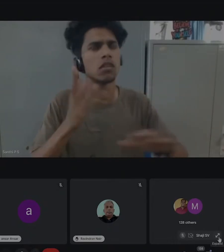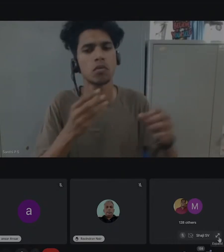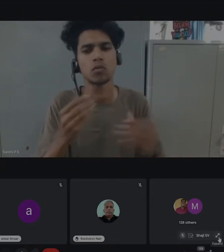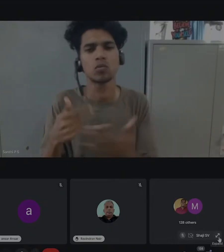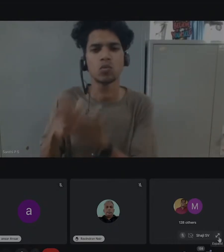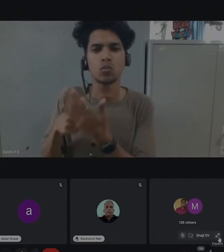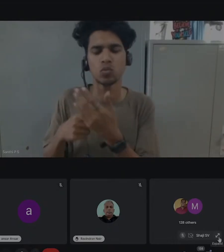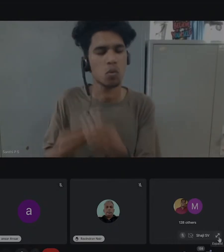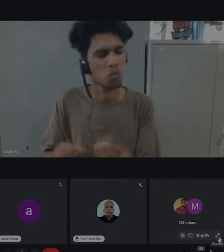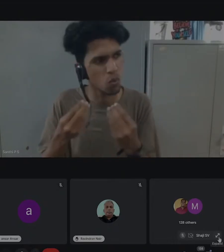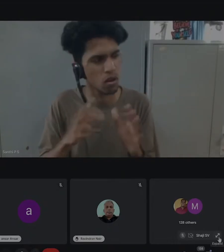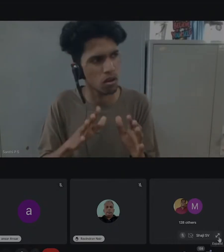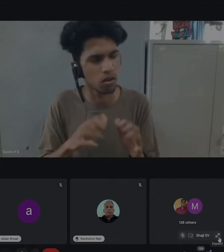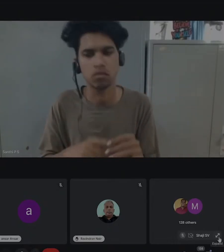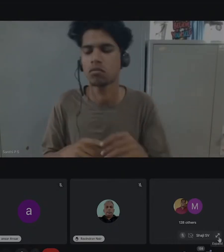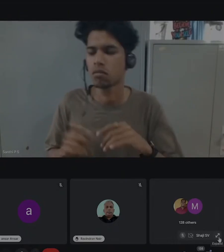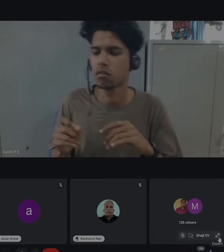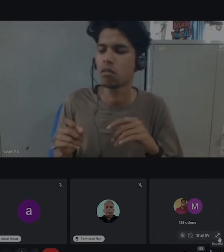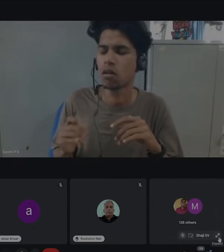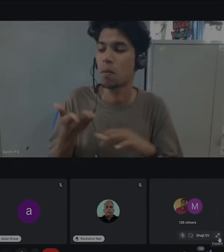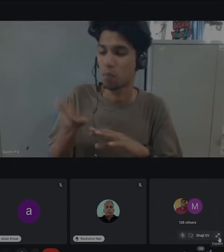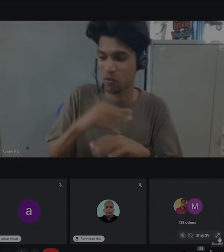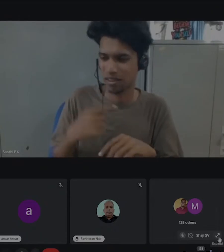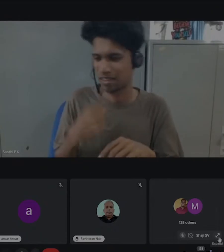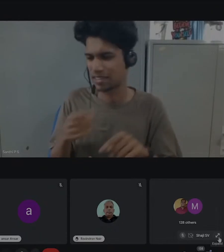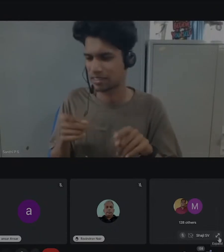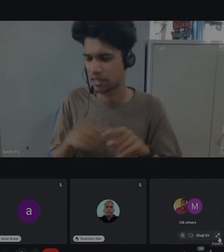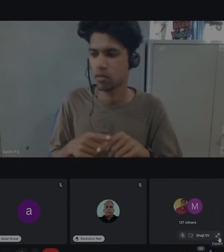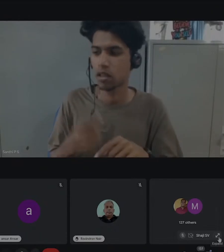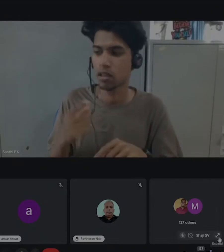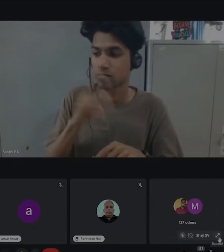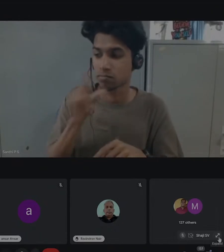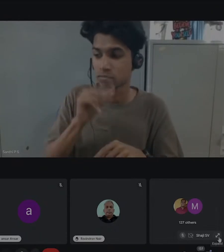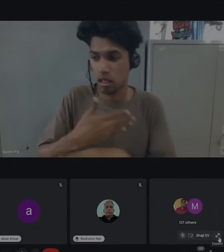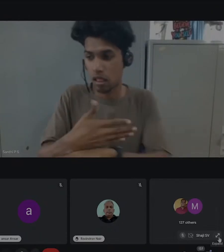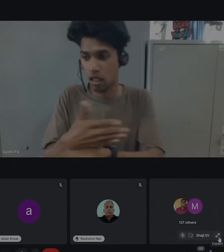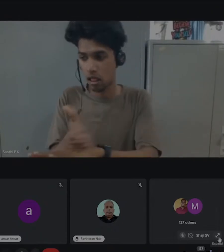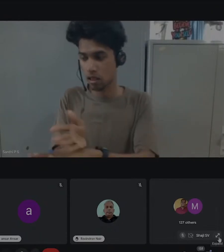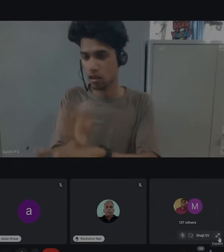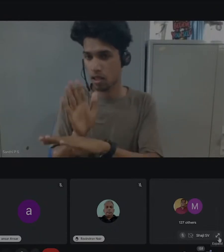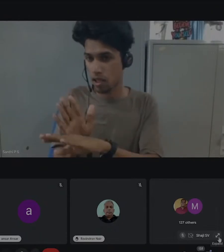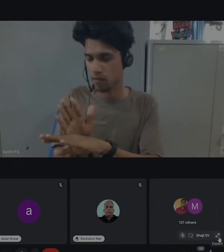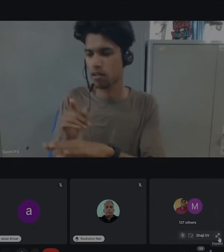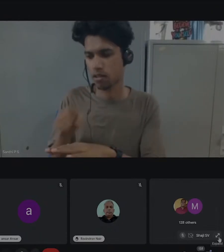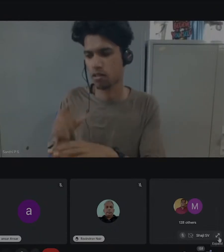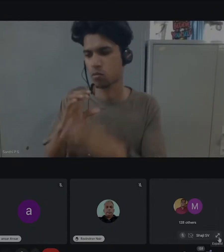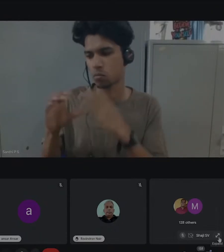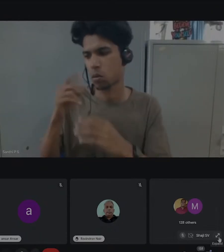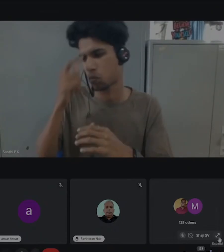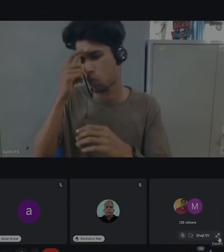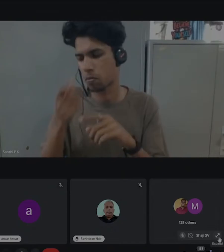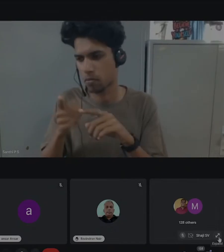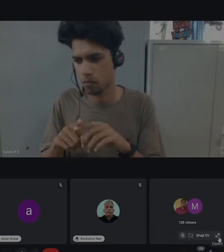അപ്പൊ നമ്മള് സംസാരം, ഞാൻ നേരത്തെ പറഞ്ഞതുപോലെ സംസാരം താമസിക്കുമ്പോൾ കുഞ്ഞുങ്ങളിൽ സംസാരയുടെ പ്രശ്നം വരുന്നതാണ്. അപ്പൊ